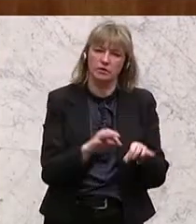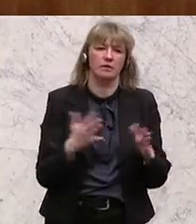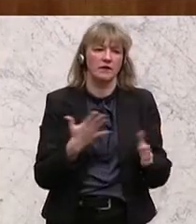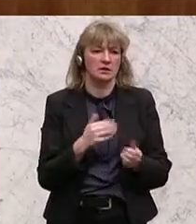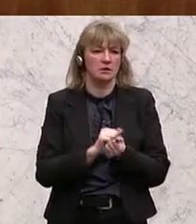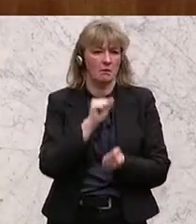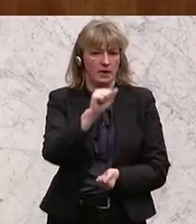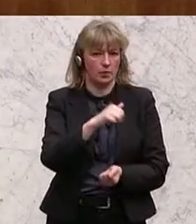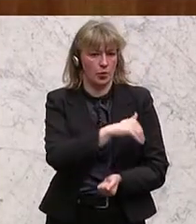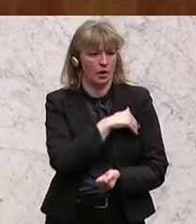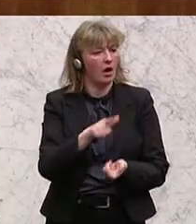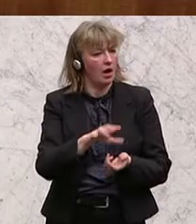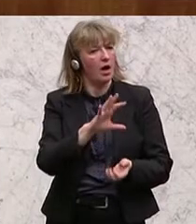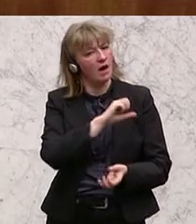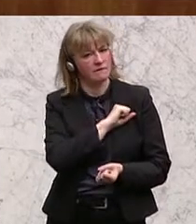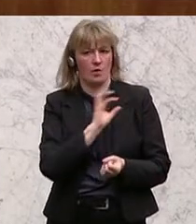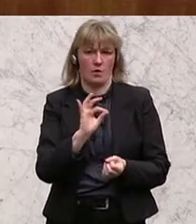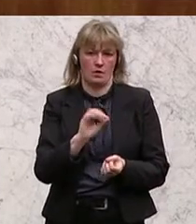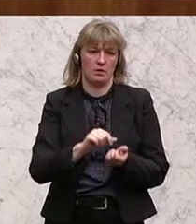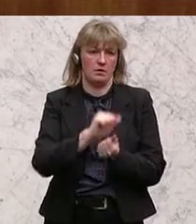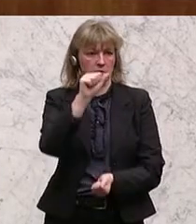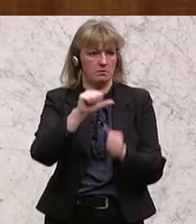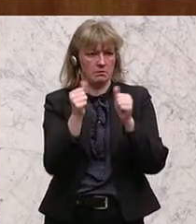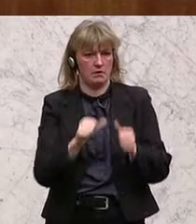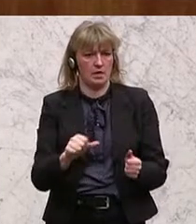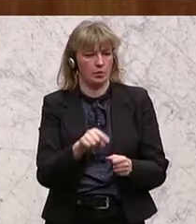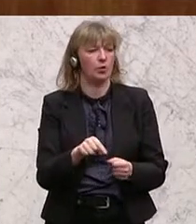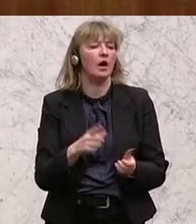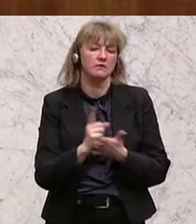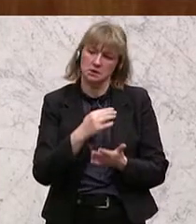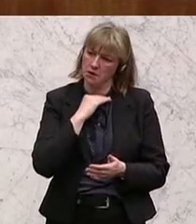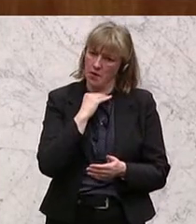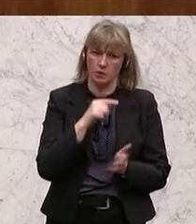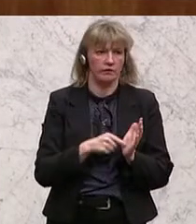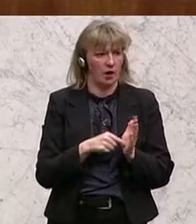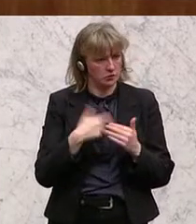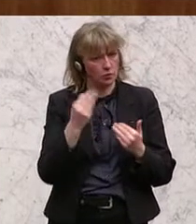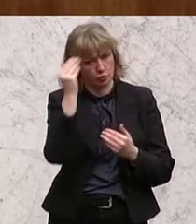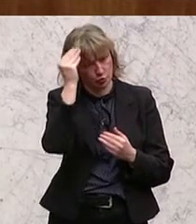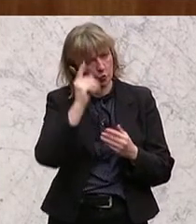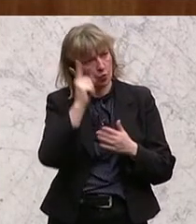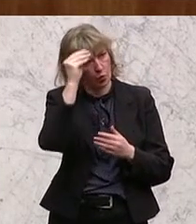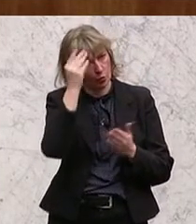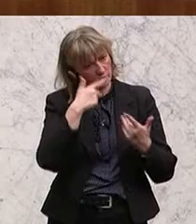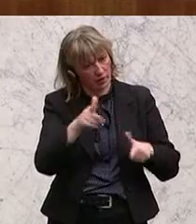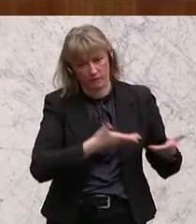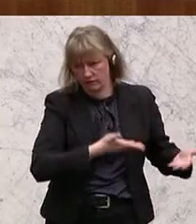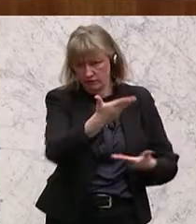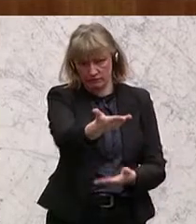die Matura, das Erfolgsmodell der Matura, als ausreichende Voraussetzung für ein Hochschulstudium